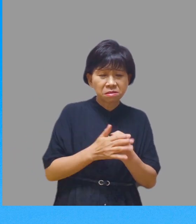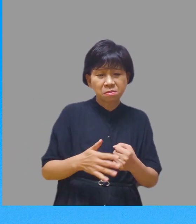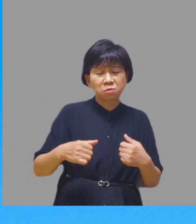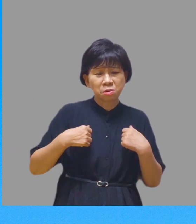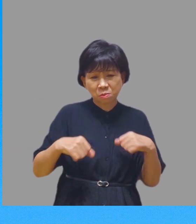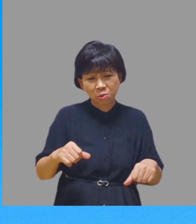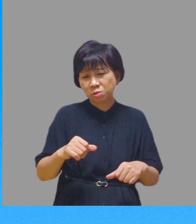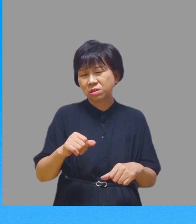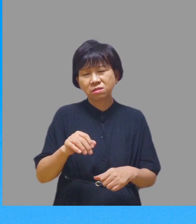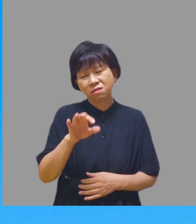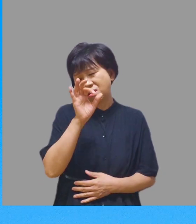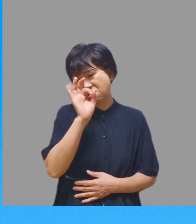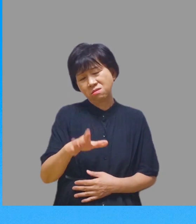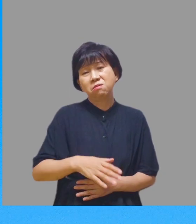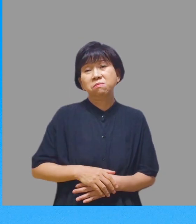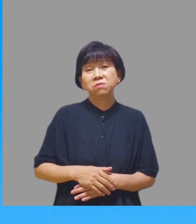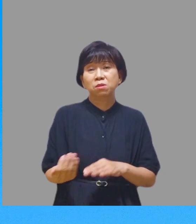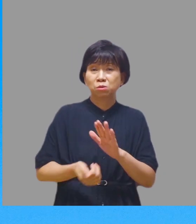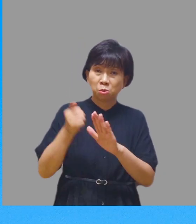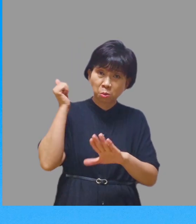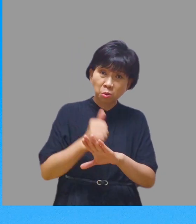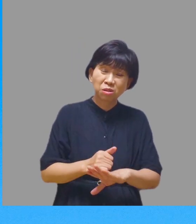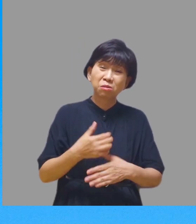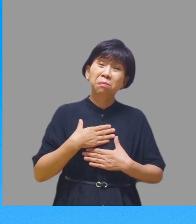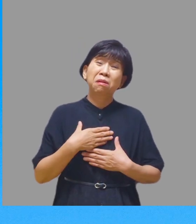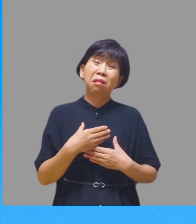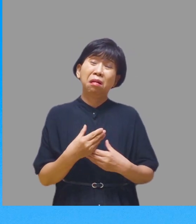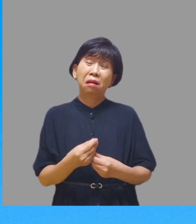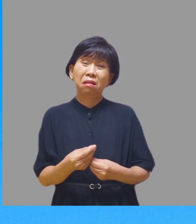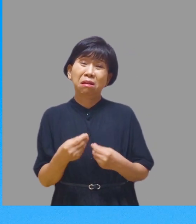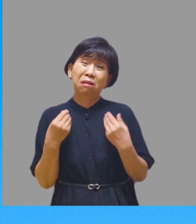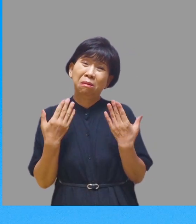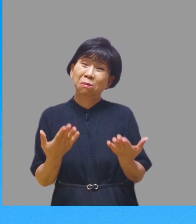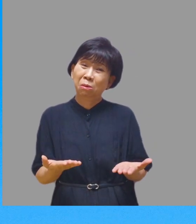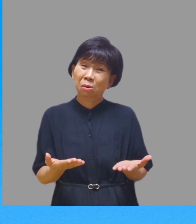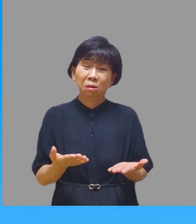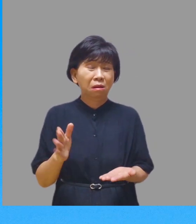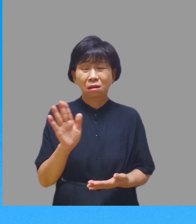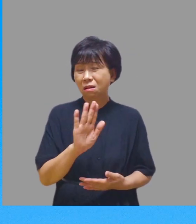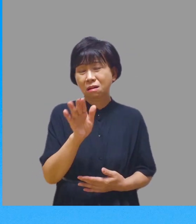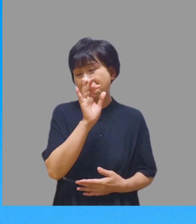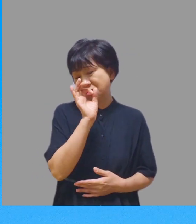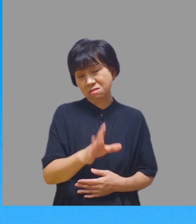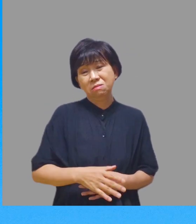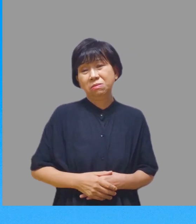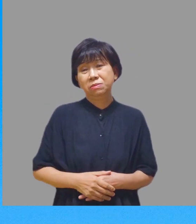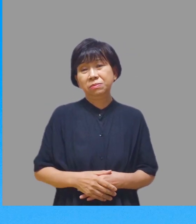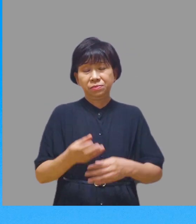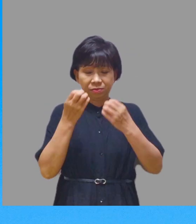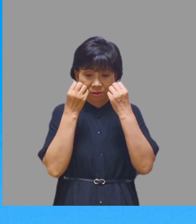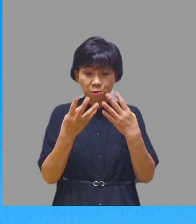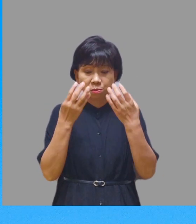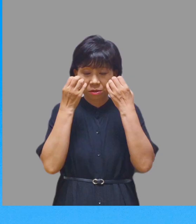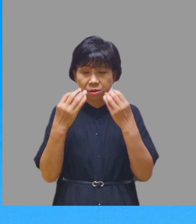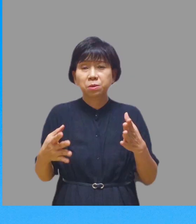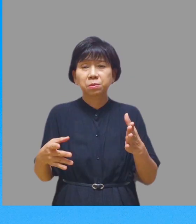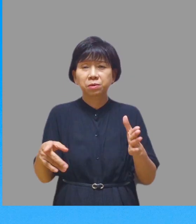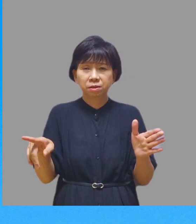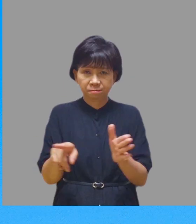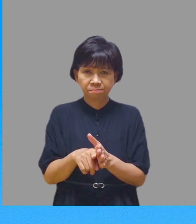주저앉아도 안 됩니다. 신앙은 언제나 새롭게 앞으로 나아가는 길입니다. 그렇습니다, 성도